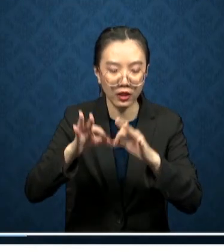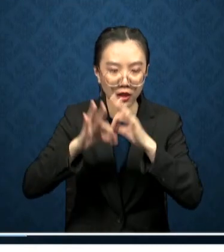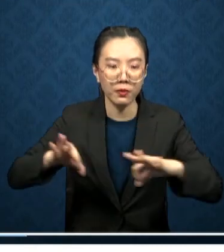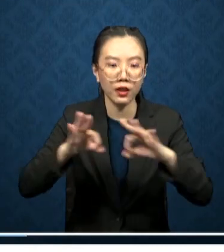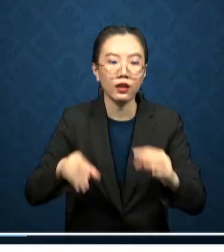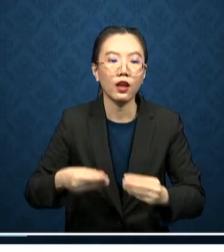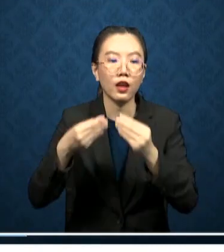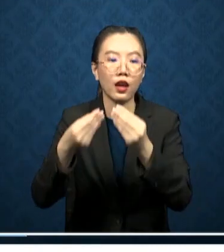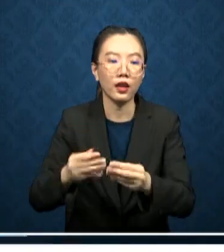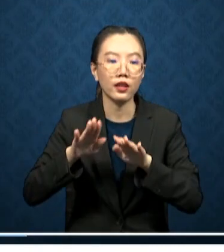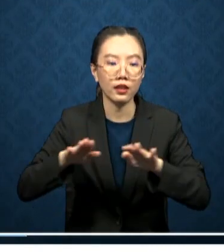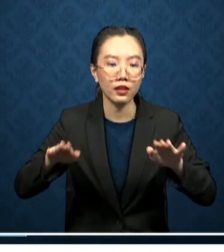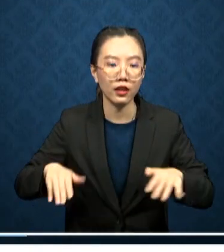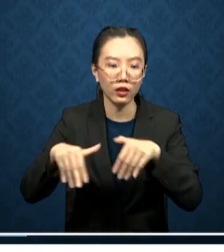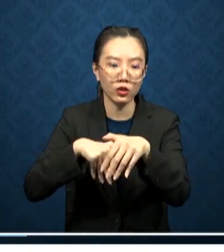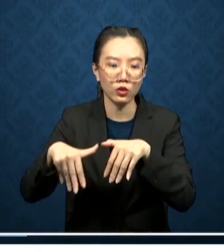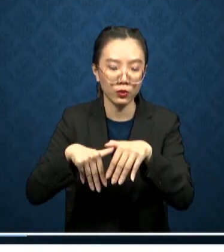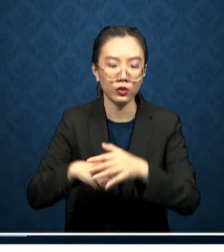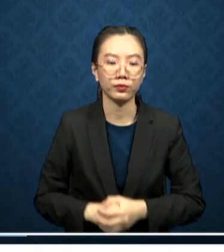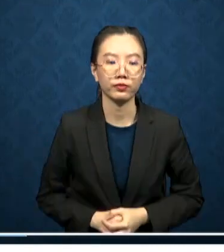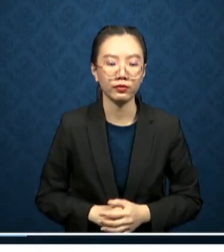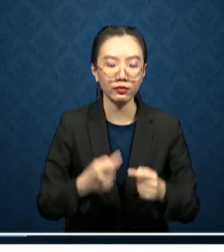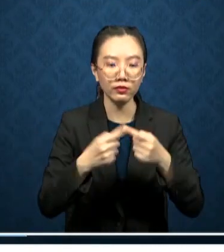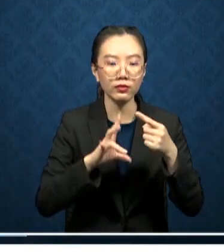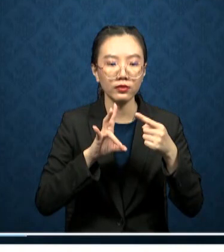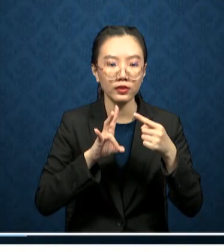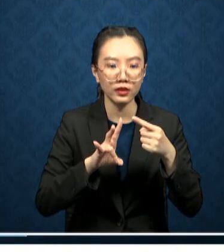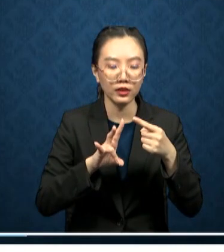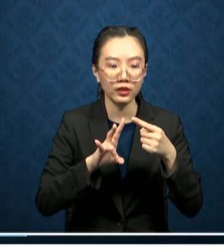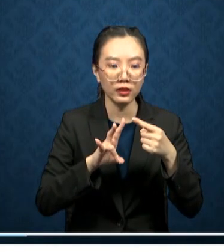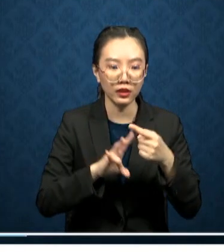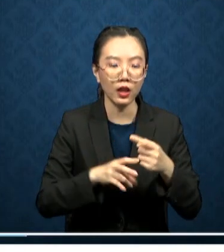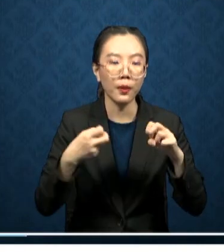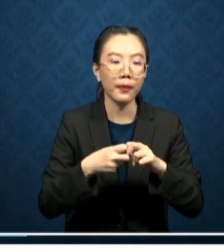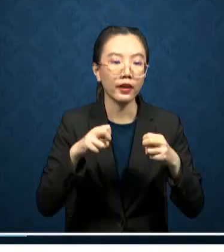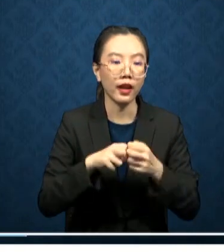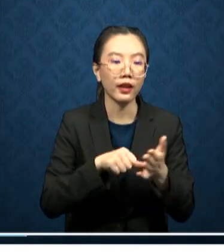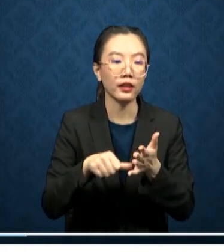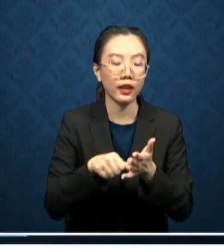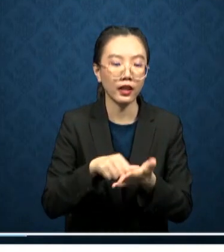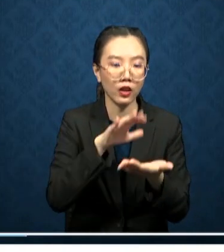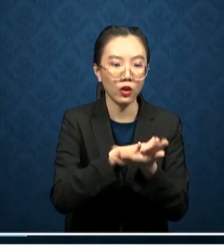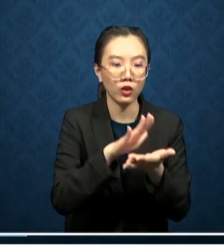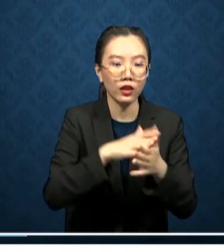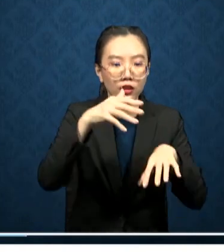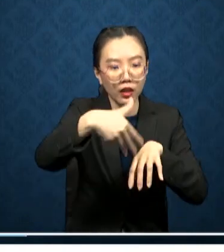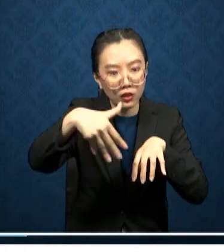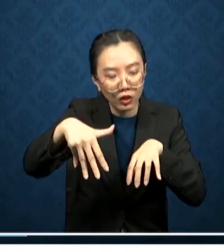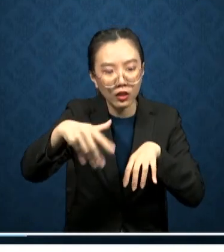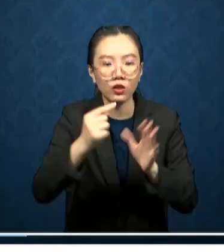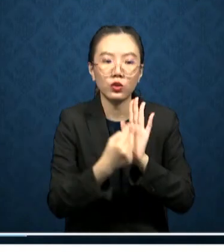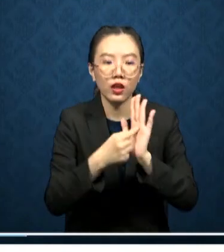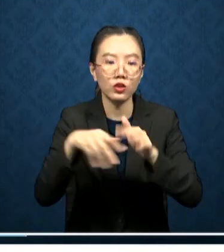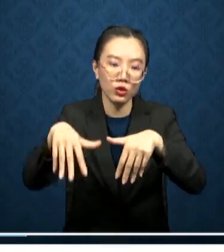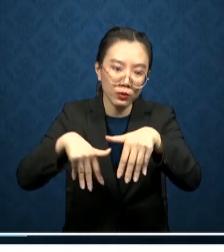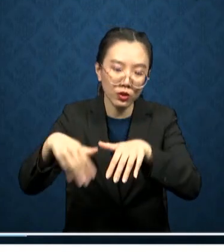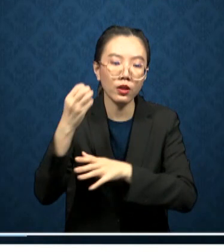กำหนดระยิบายให้เขาปฏิบัติ7. การแ้ไขปัหาบมเพระนอกสถานศึกษาในชุชนระดับหมู่